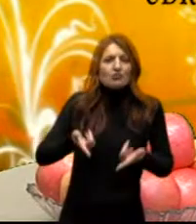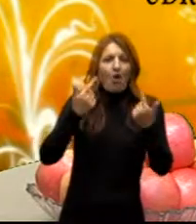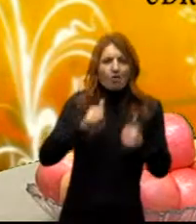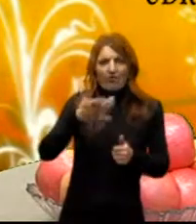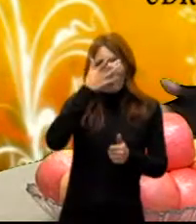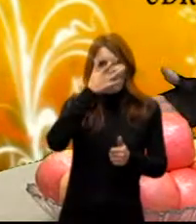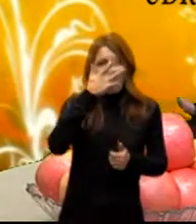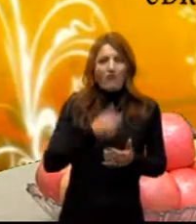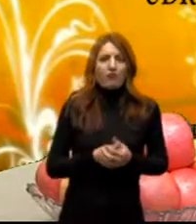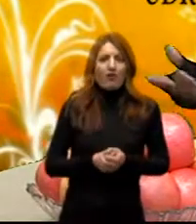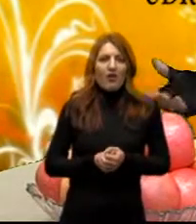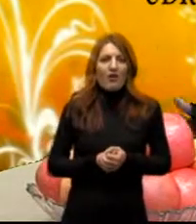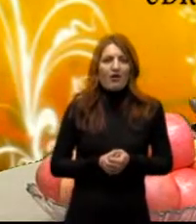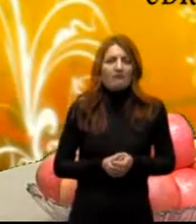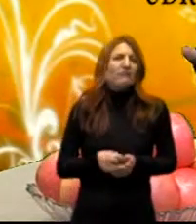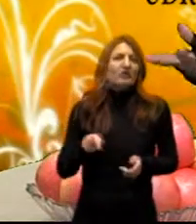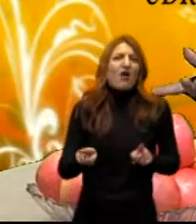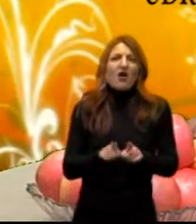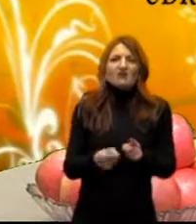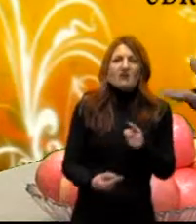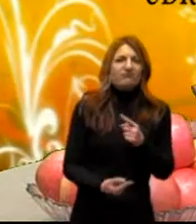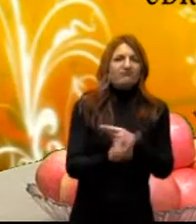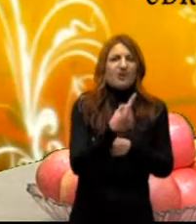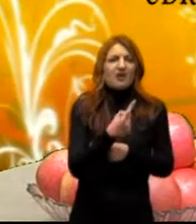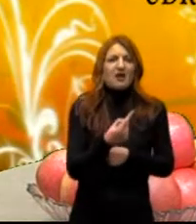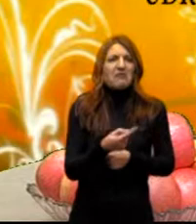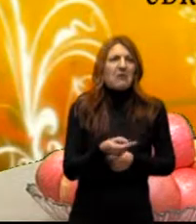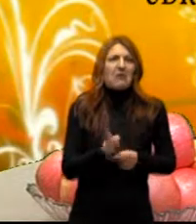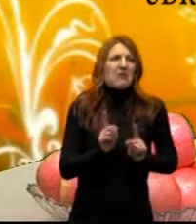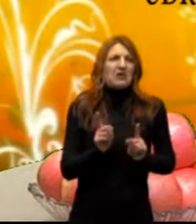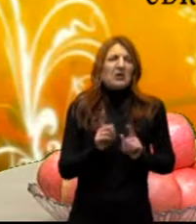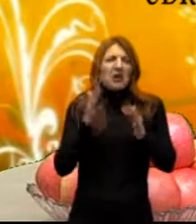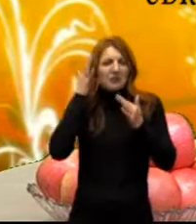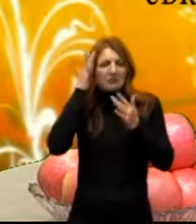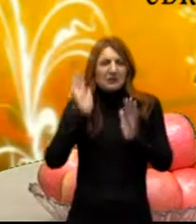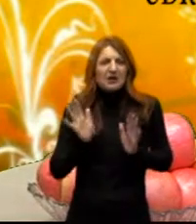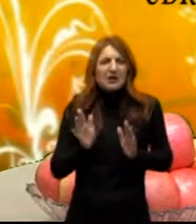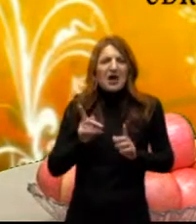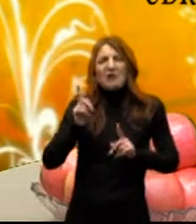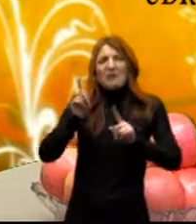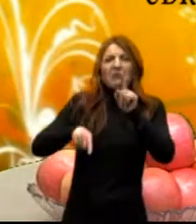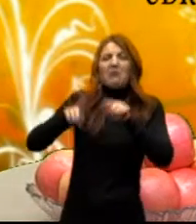je to jednostavno pojavljuje se pa nije zabrinjavajuće. Kad?